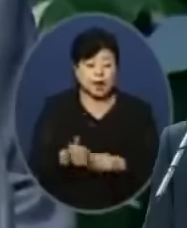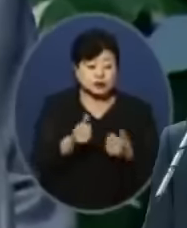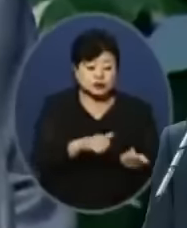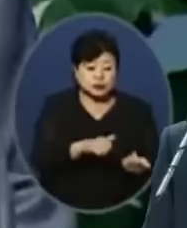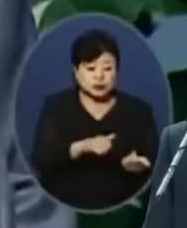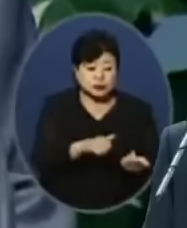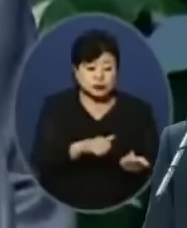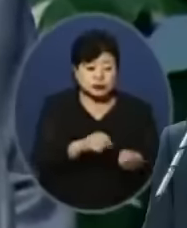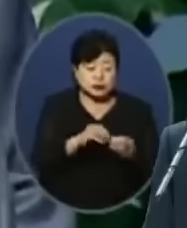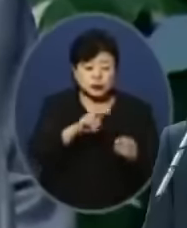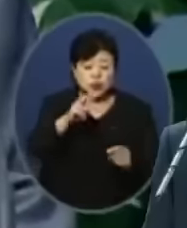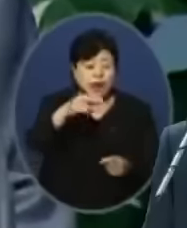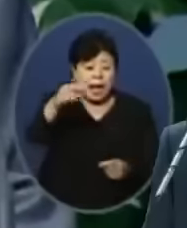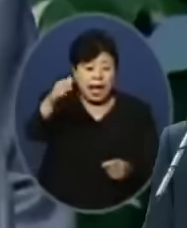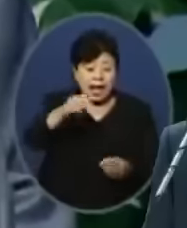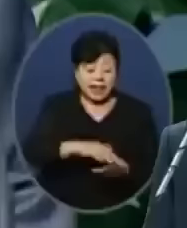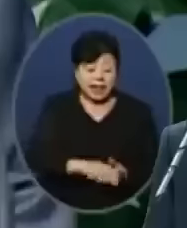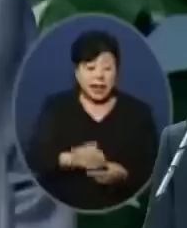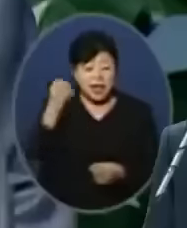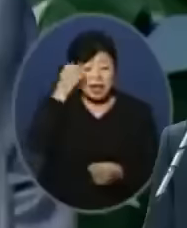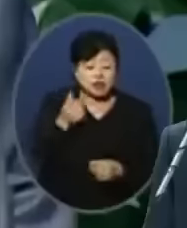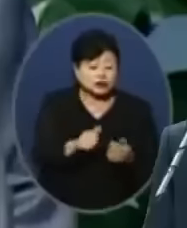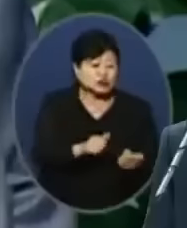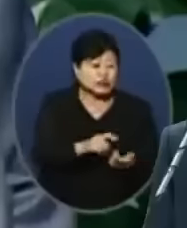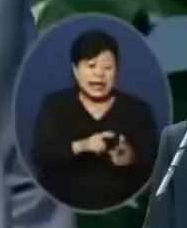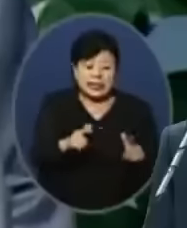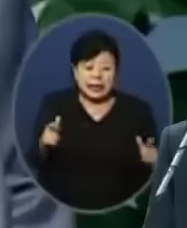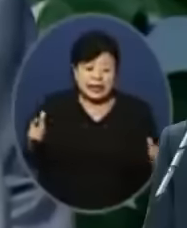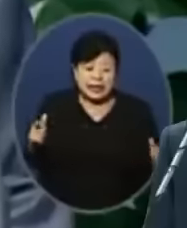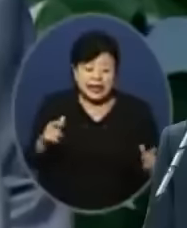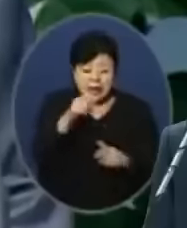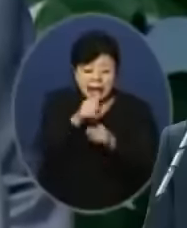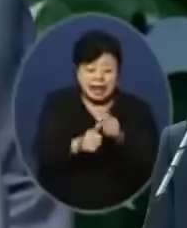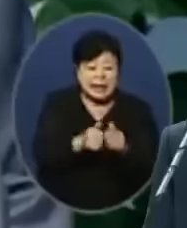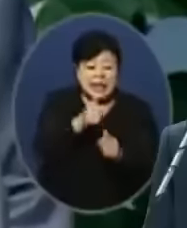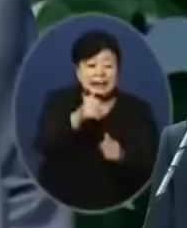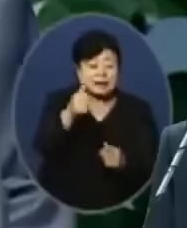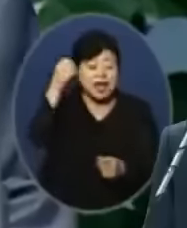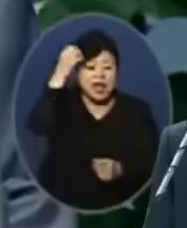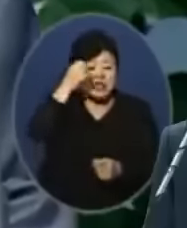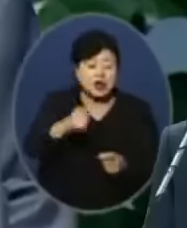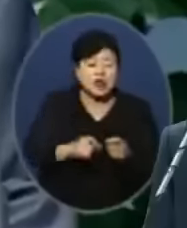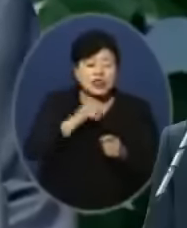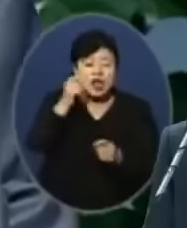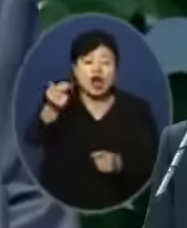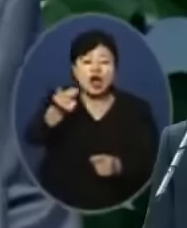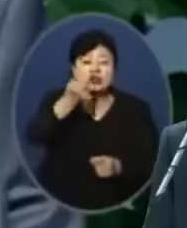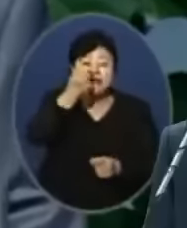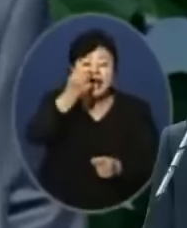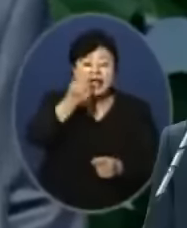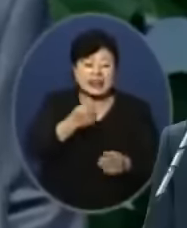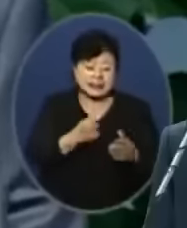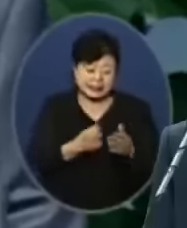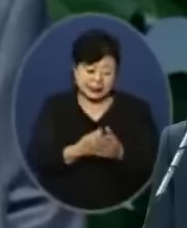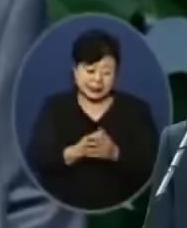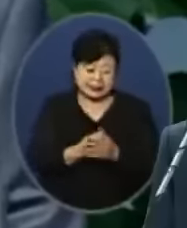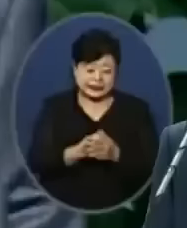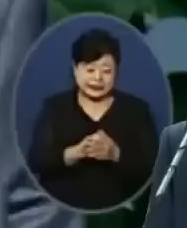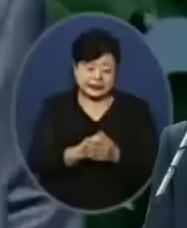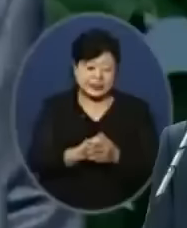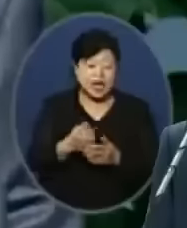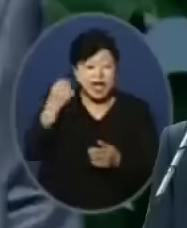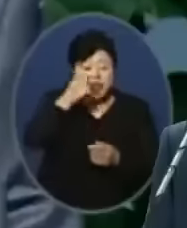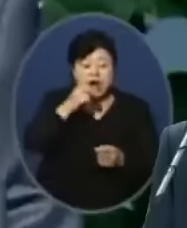죽으면 흙으로 돌아가지만 영은 죽지 않습니다. 하나님의 영은 영생하는 것입니다. 그 때문에 여러분이